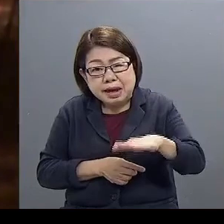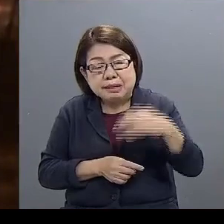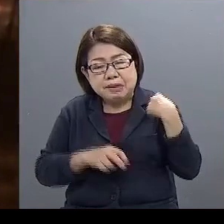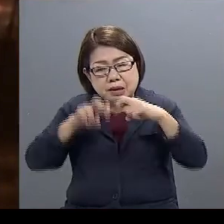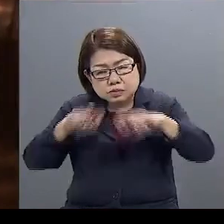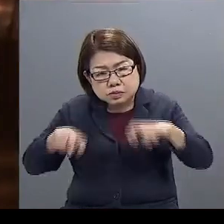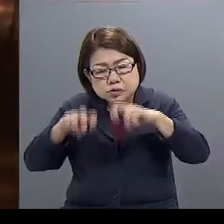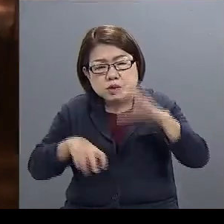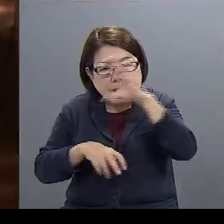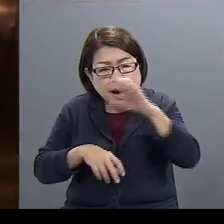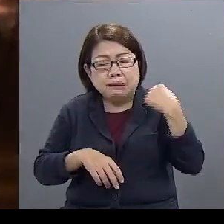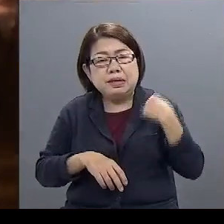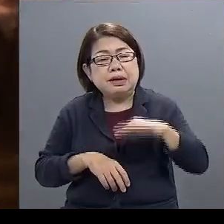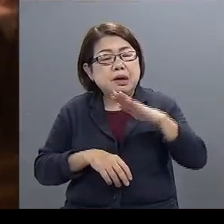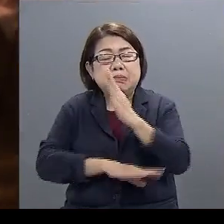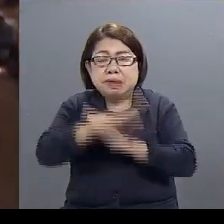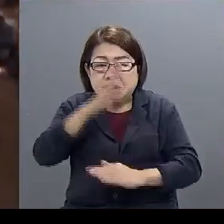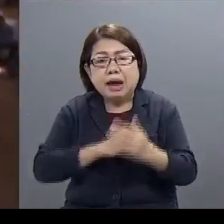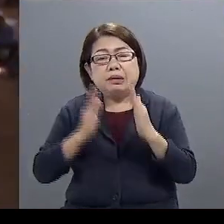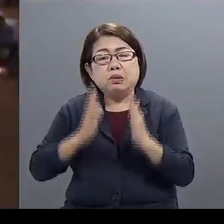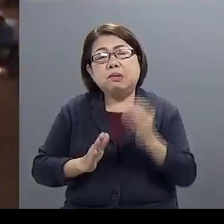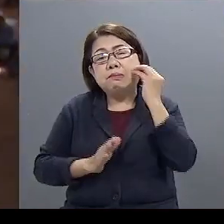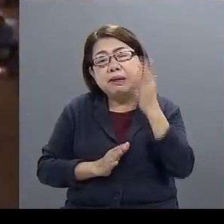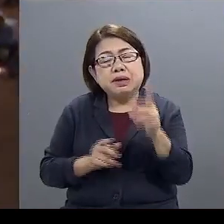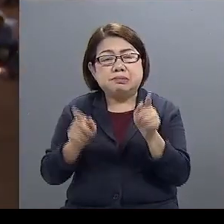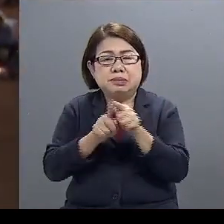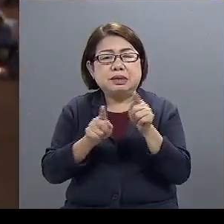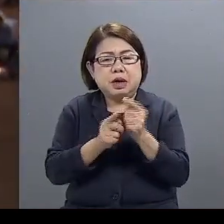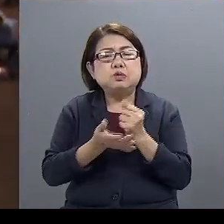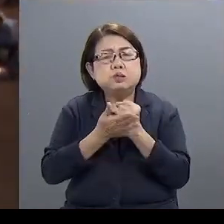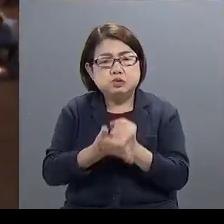ยเหลือเยียวยาให้ผ่านพ้นวิกฤตโรคระบาดไปพร้อมกันโดยไม่ทิ้งใครไว้ข้างหลัง